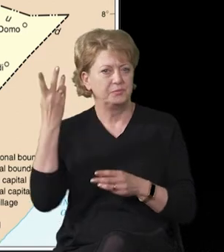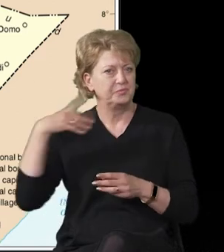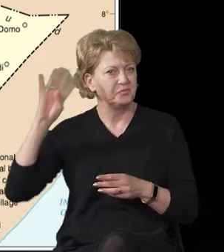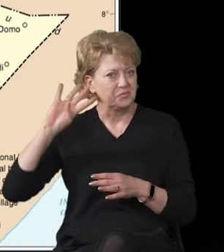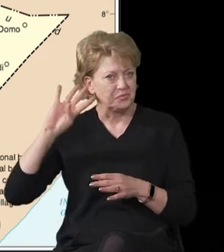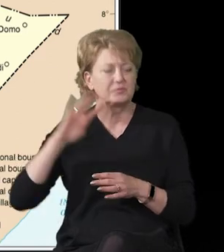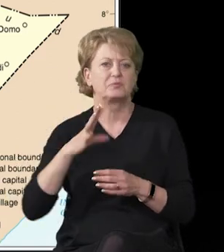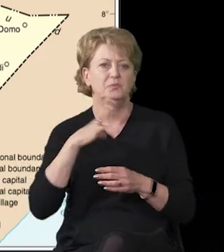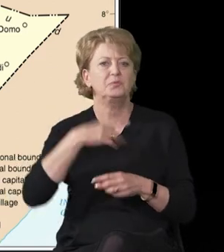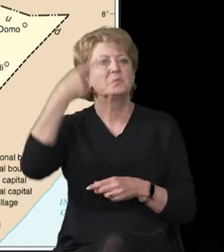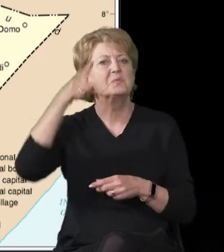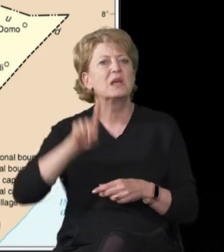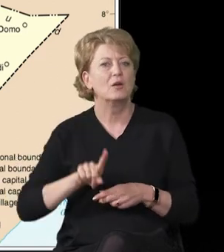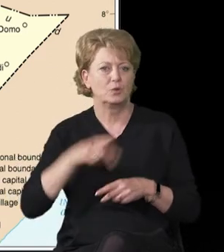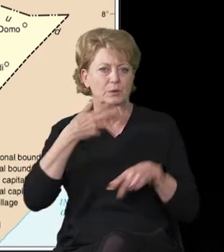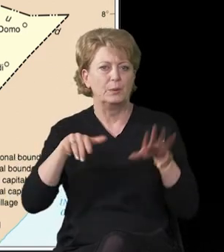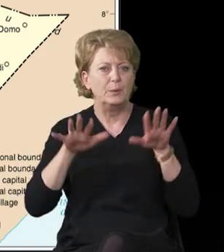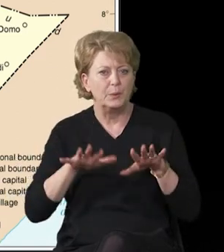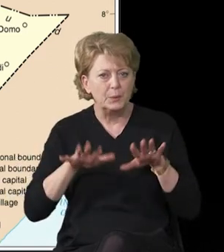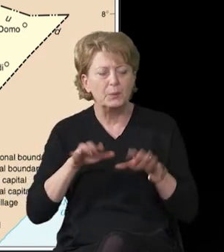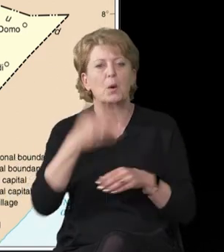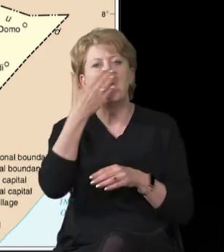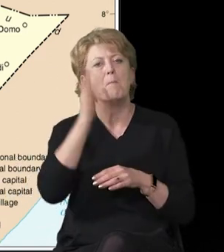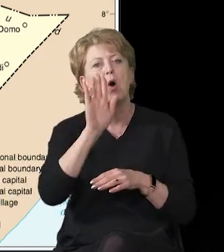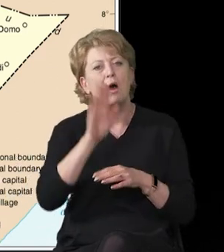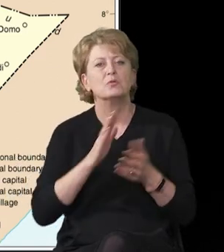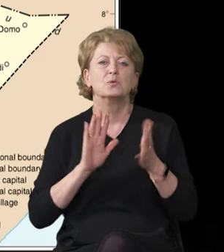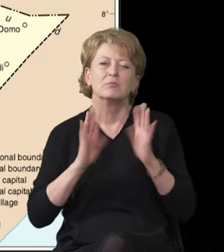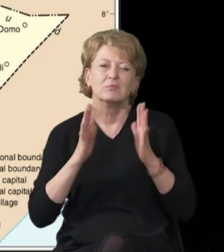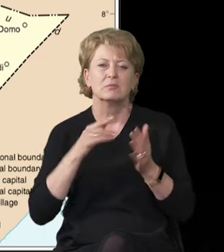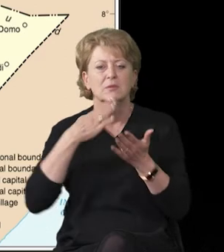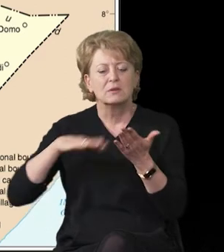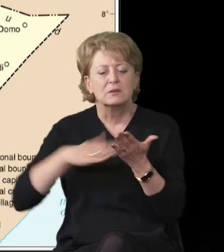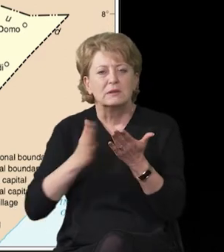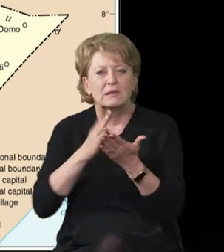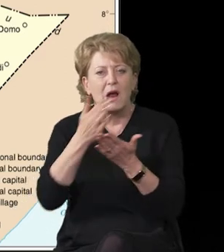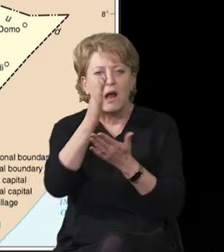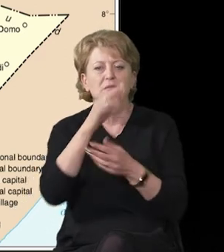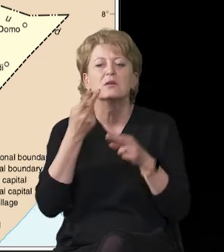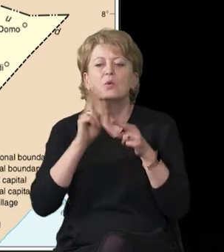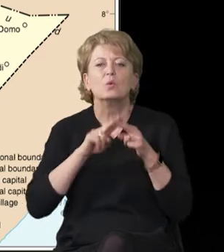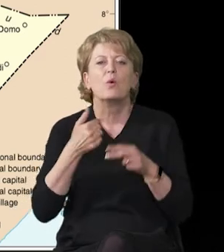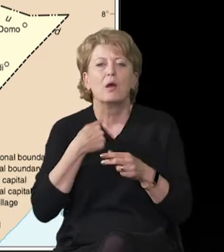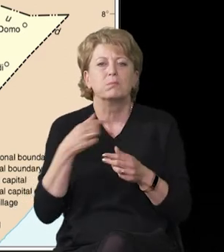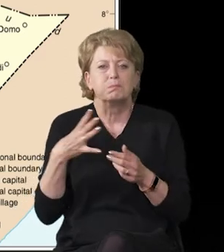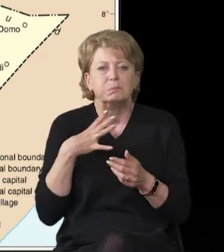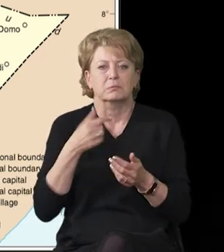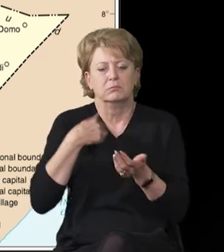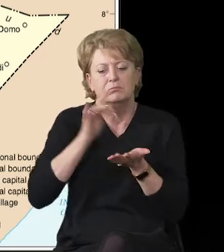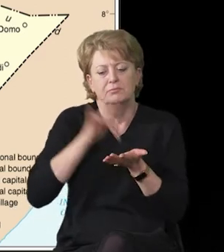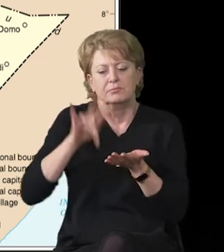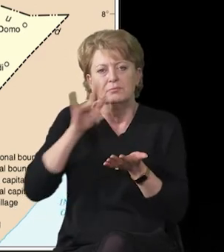trwała dokładnie miesiąc i tutaj zaznaczyłem trasę, która mniej więcej jest zgodna z tym, co tam